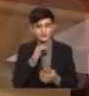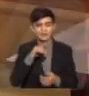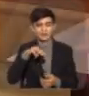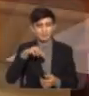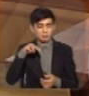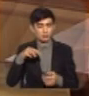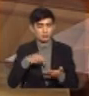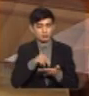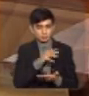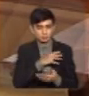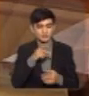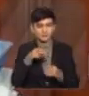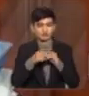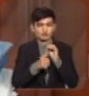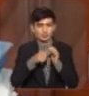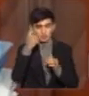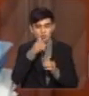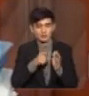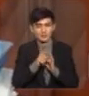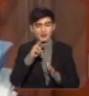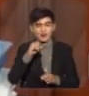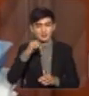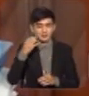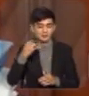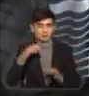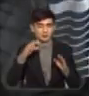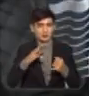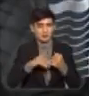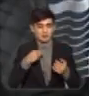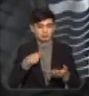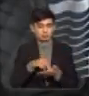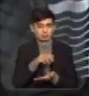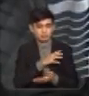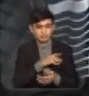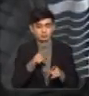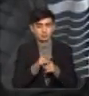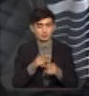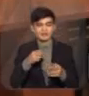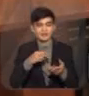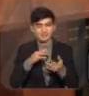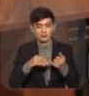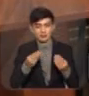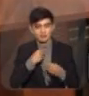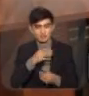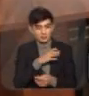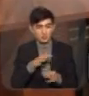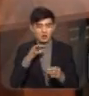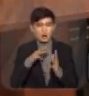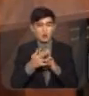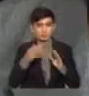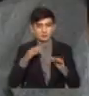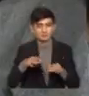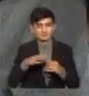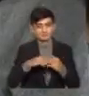алдық. 2016 жылдан бастап Қарасай ауданы әкімдігінен жер алдық деген азаматтар барлық инфрақұрылымды өздері жүргізген. Елсіз жерді ауылға айналдырғанын